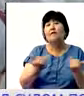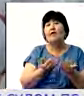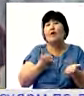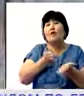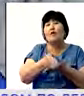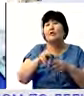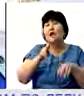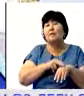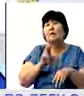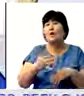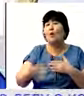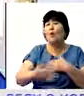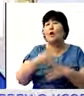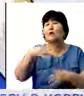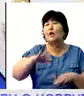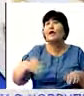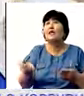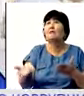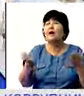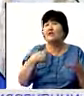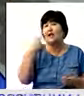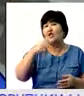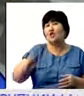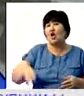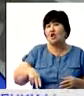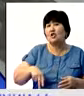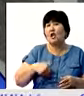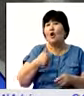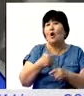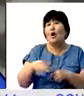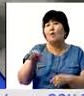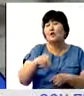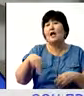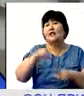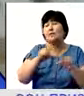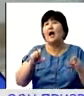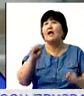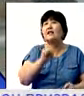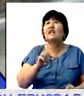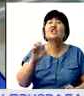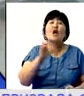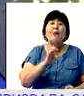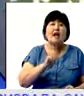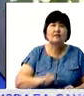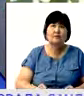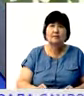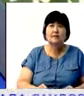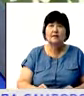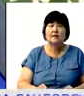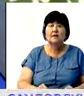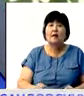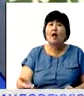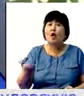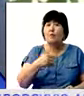полицейским пришли около 40 детей. Их принимал лично начальник областного департамента Арстан Гани Запаров. Мы